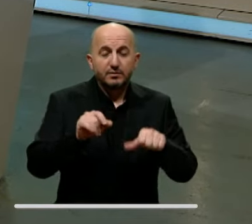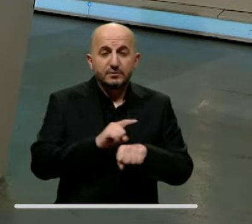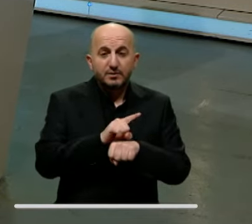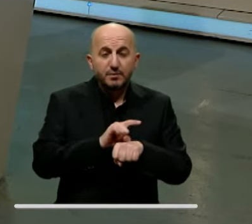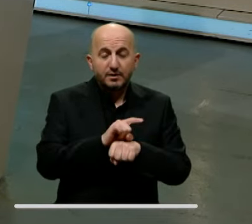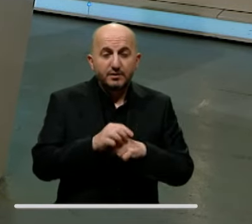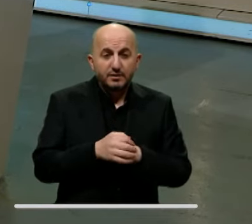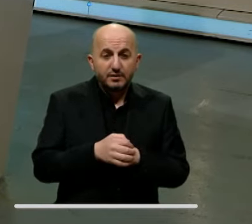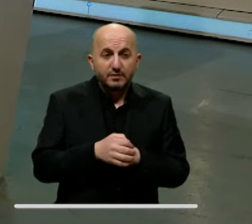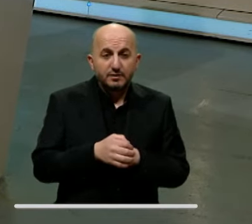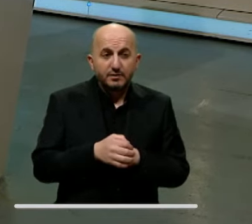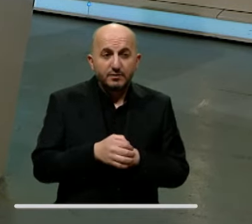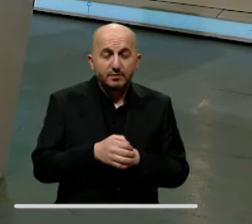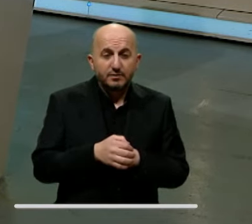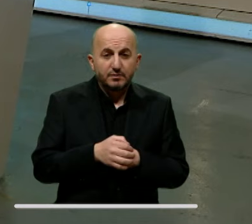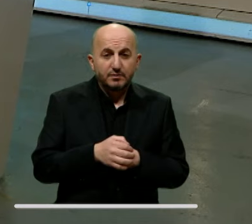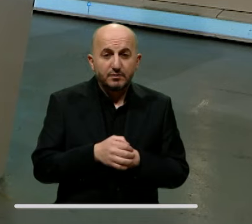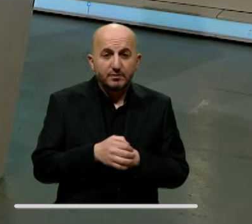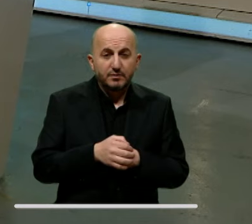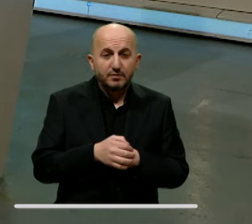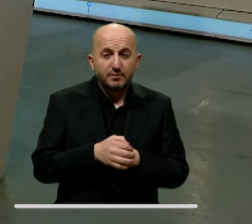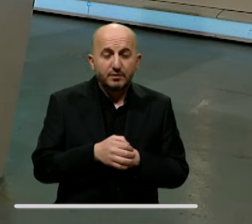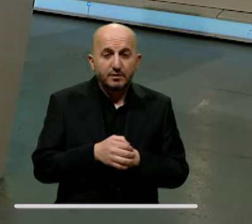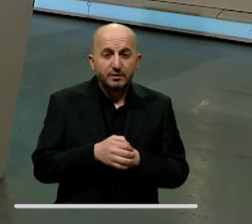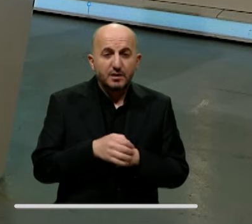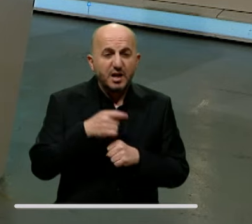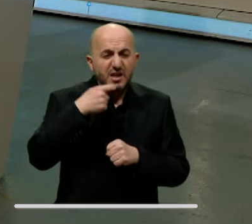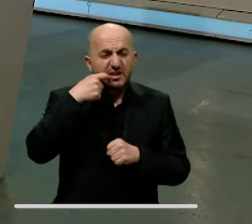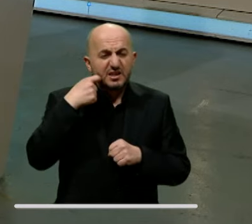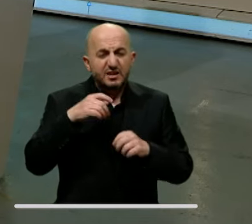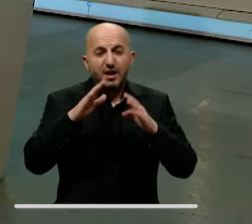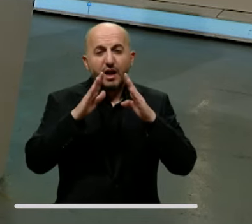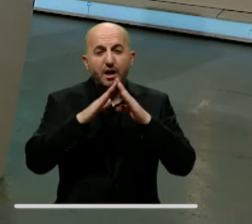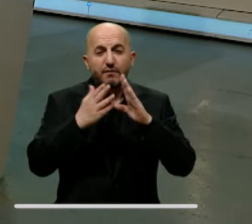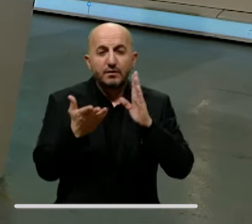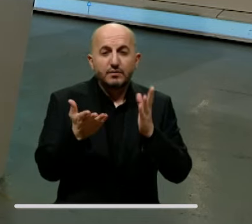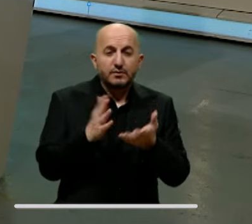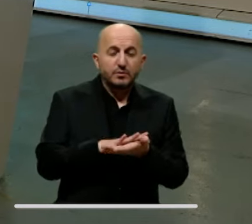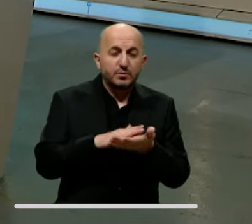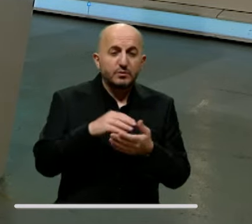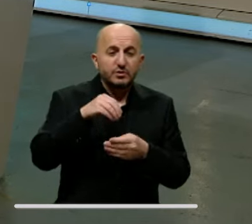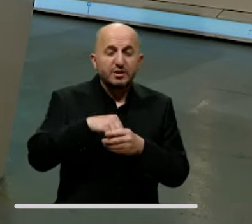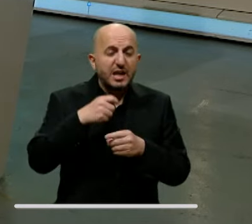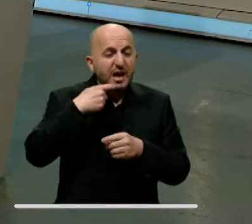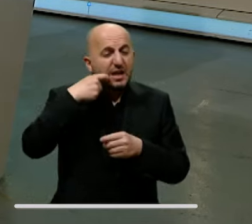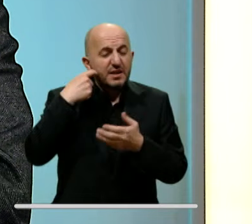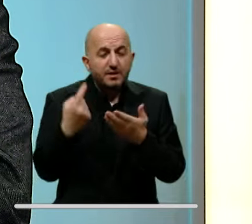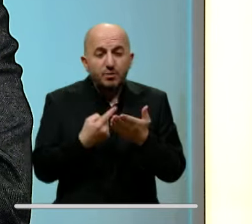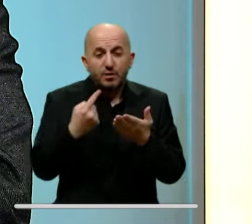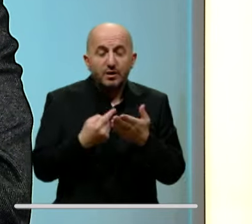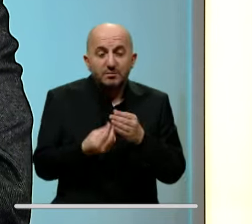de es yıkıyoruz Bunların içinde kur'an-ı Kerimler eski kur'an-ı Kerimler çıkıyor Eee Tabii dağılmış